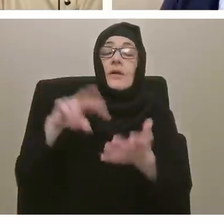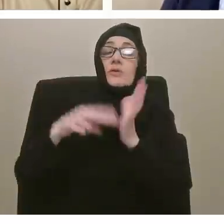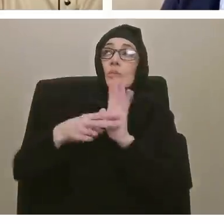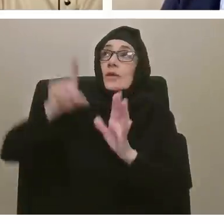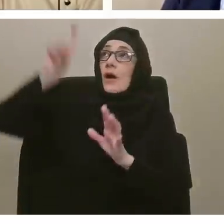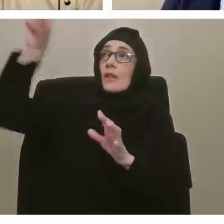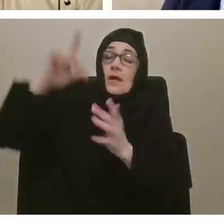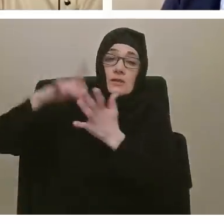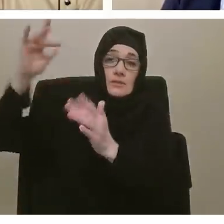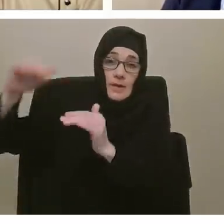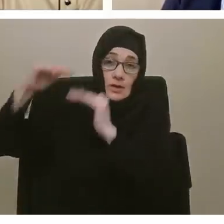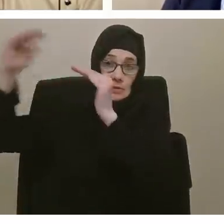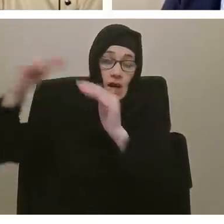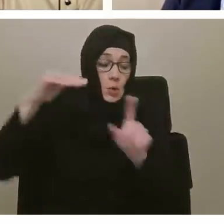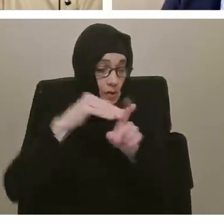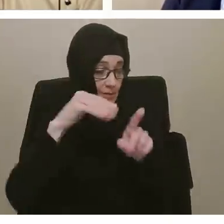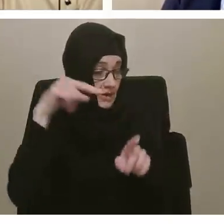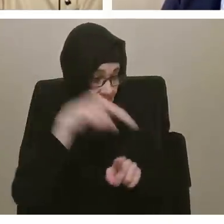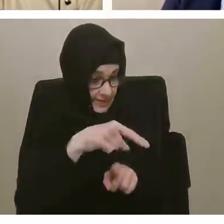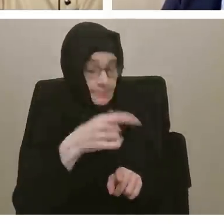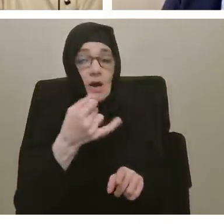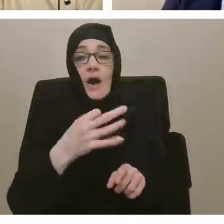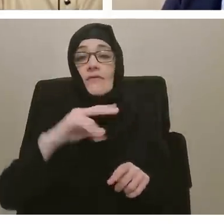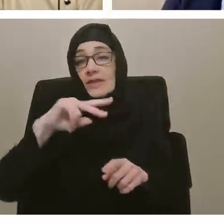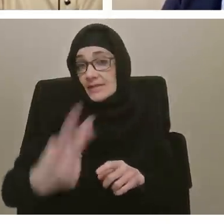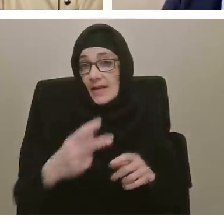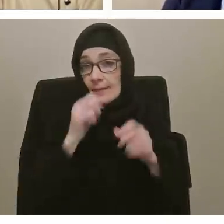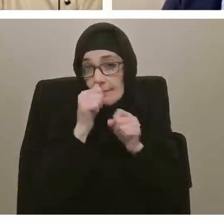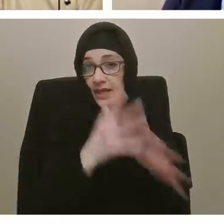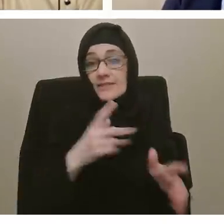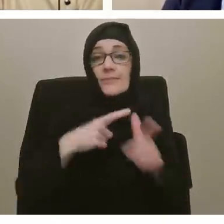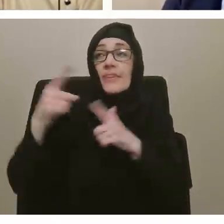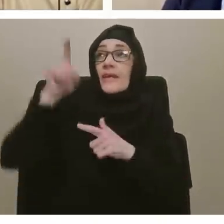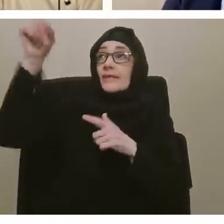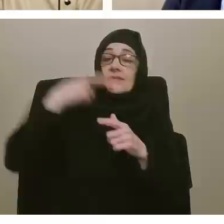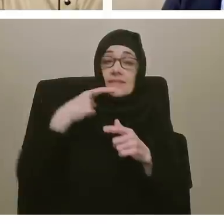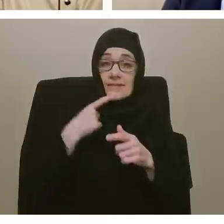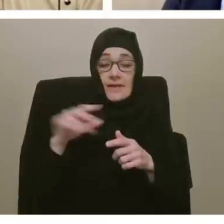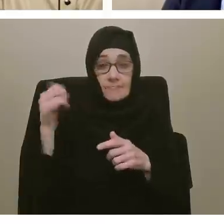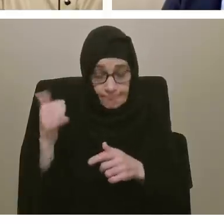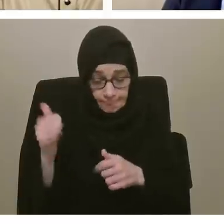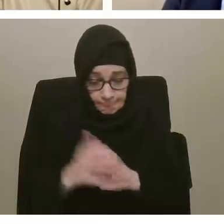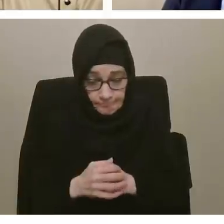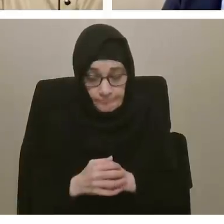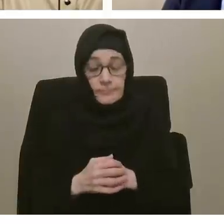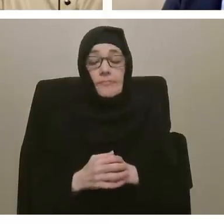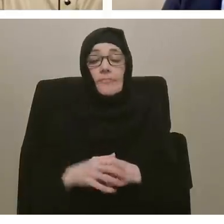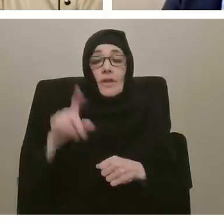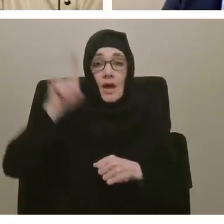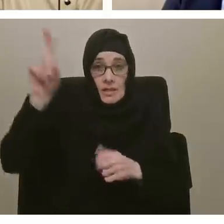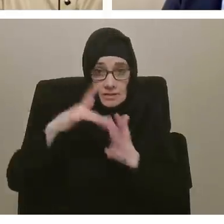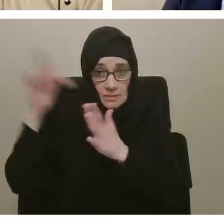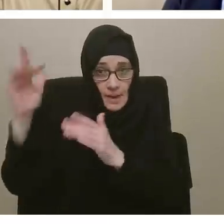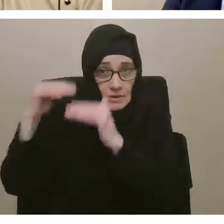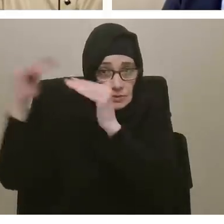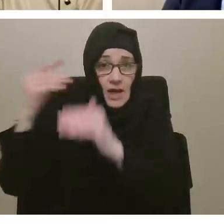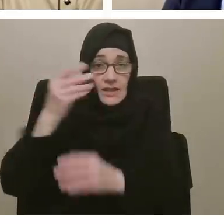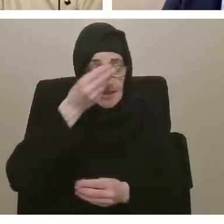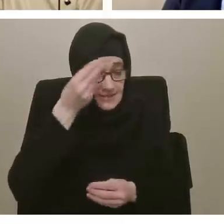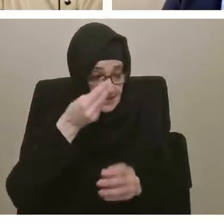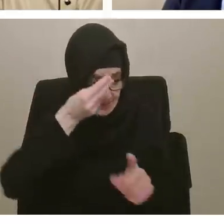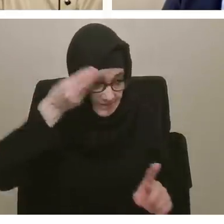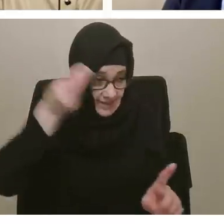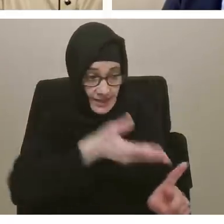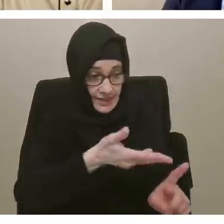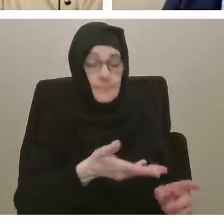of that second blessing. And then he says, فَأَمَّا الْيَتِيمَ فَلَا تَقْهَرْ. So Allah subhanahu wa ta'ala is telling him now